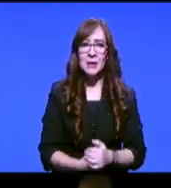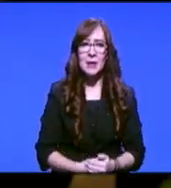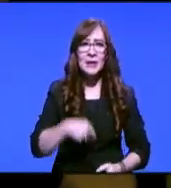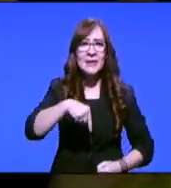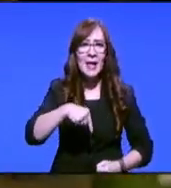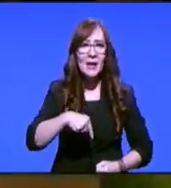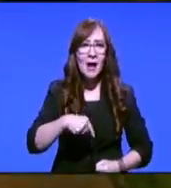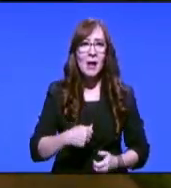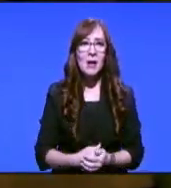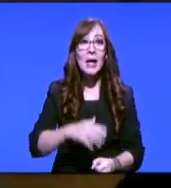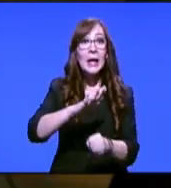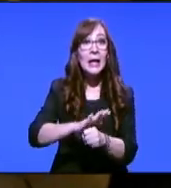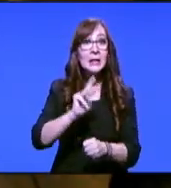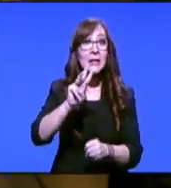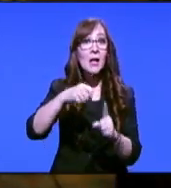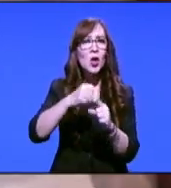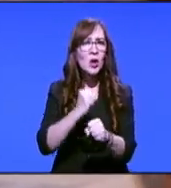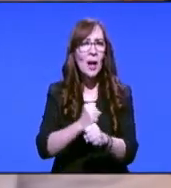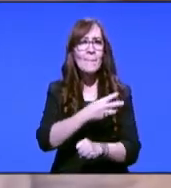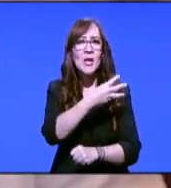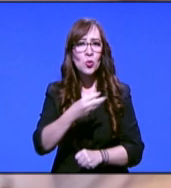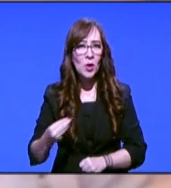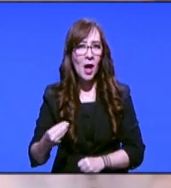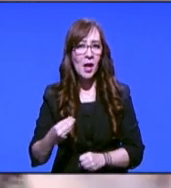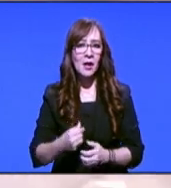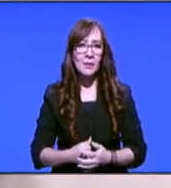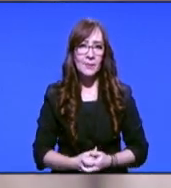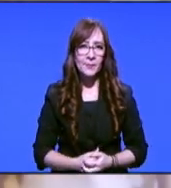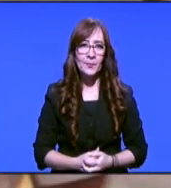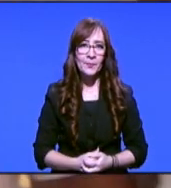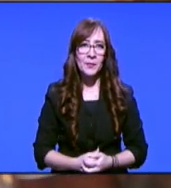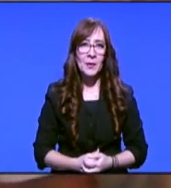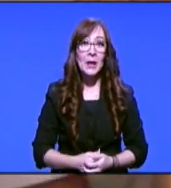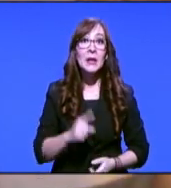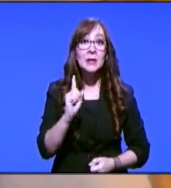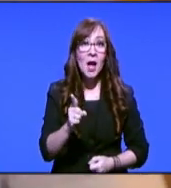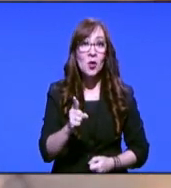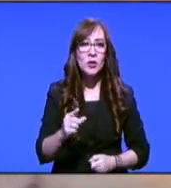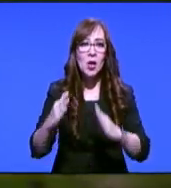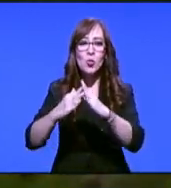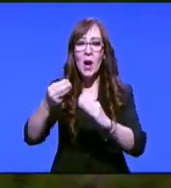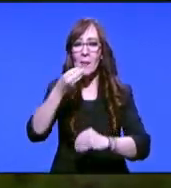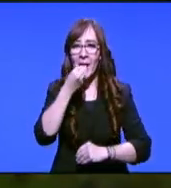dilakukan untuk pembinaan dengan menukar LPG 3 kg pengusaha dengan LPG 5